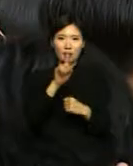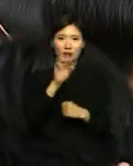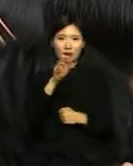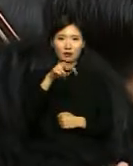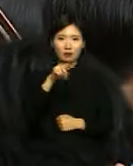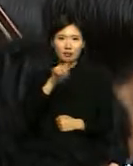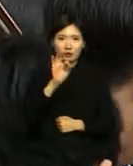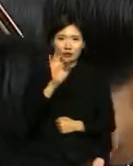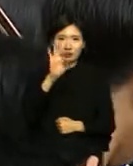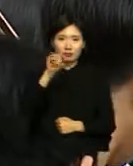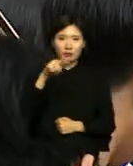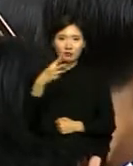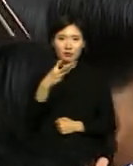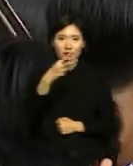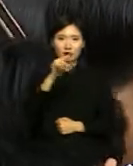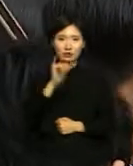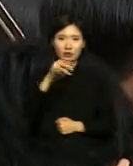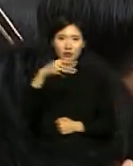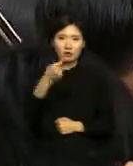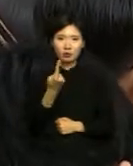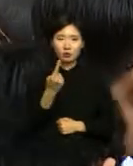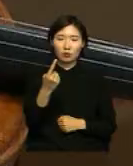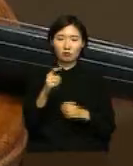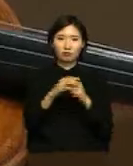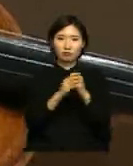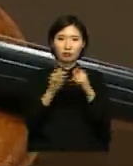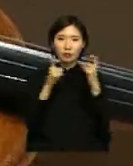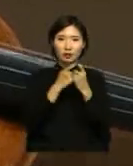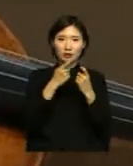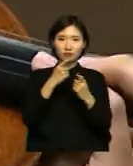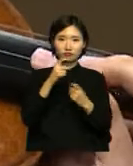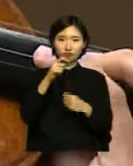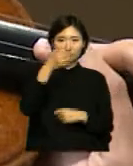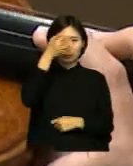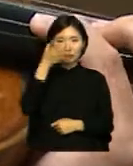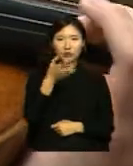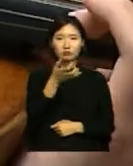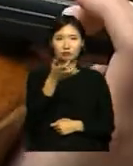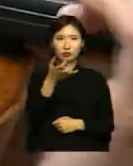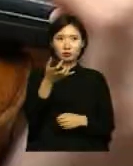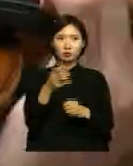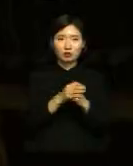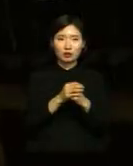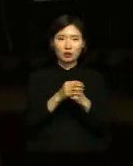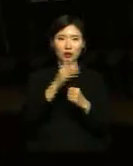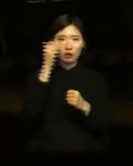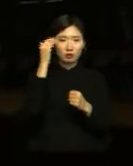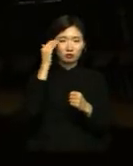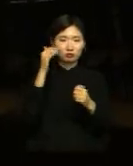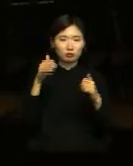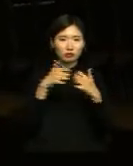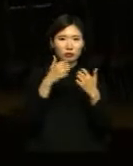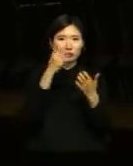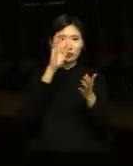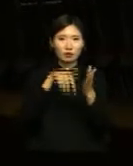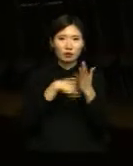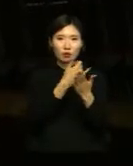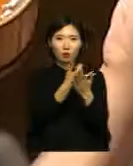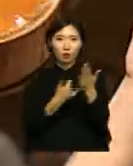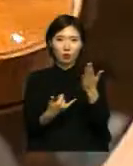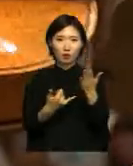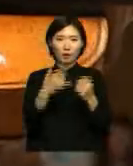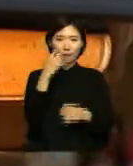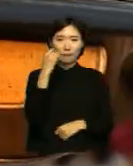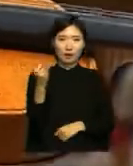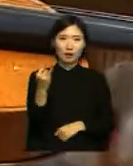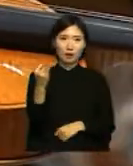디토가 재능 기부로 참여한 겁니다. 한국전쟁 때 고아가 된 어머니가 미국으로 입양되기까지 고향